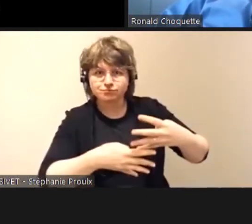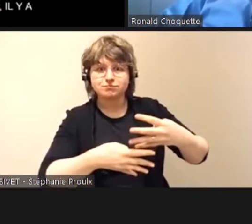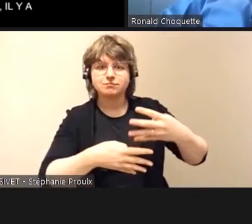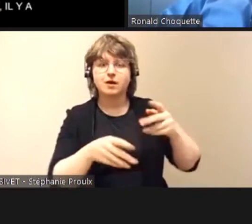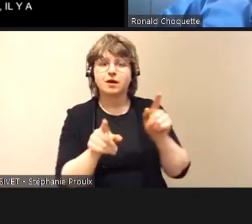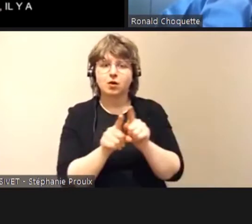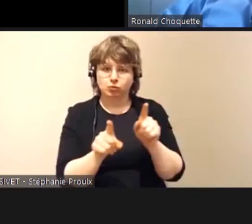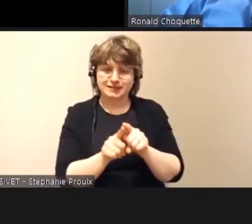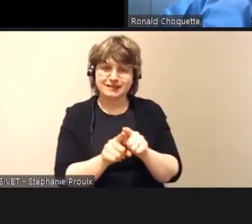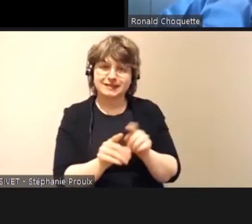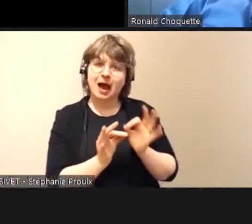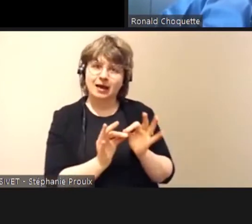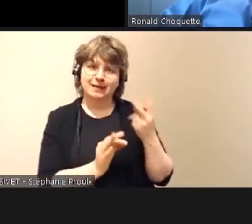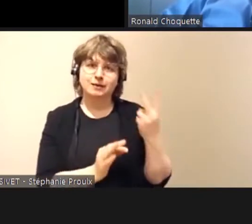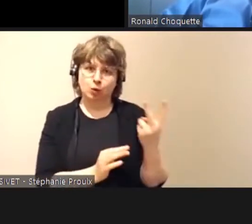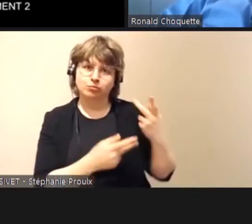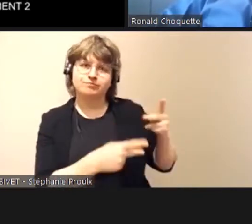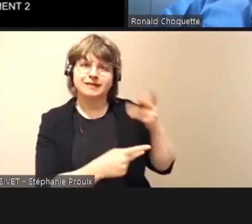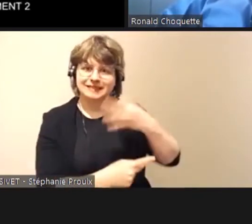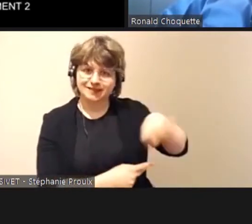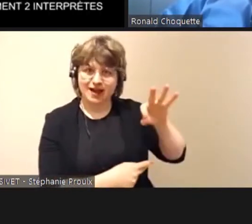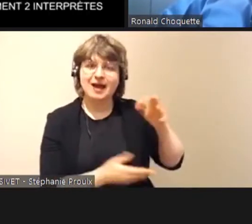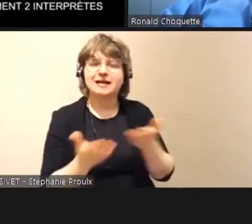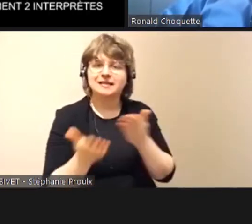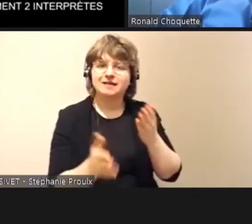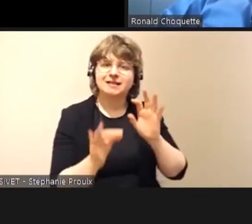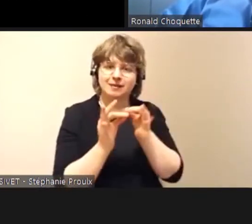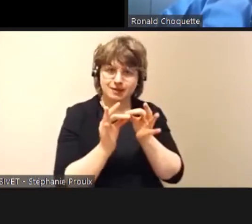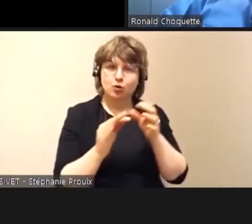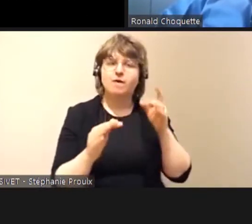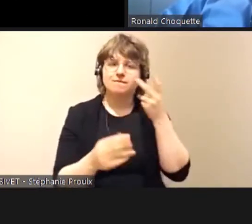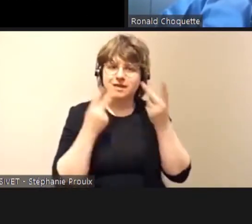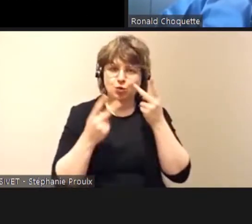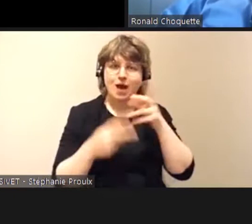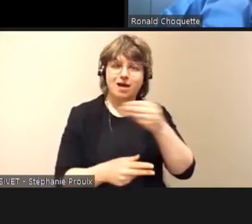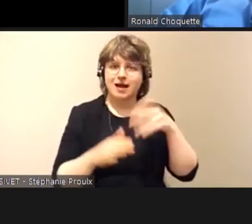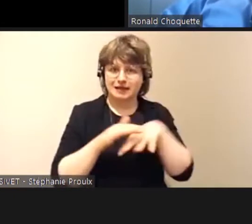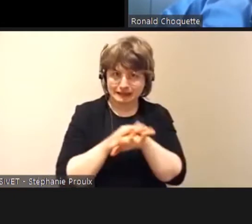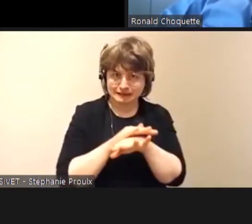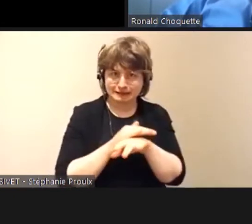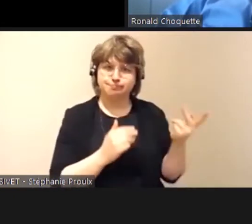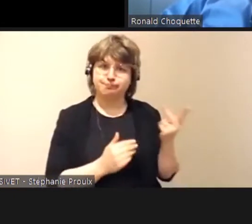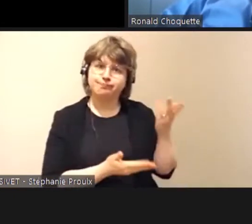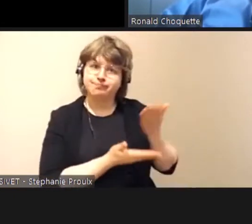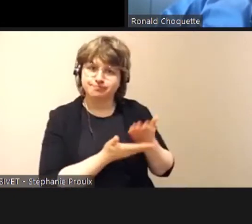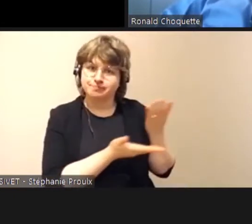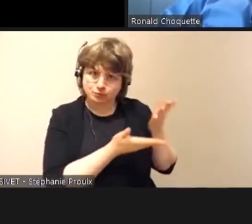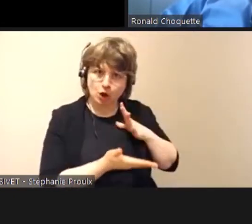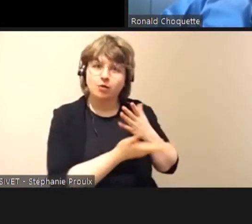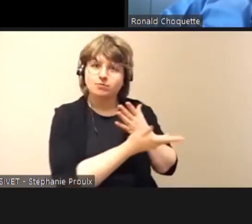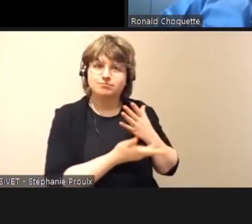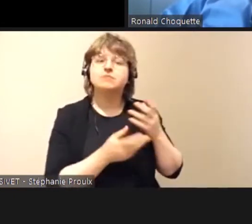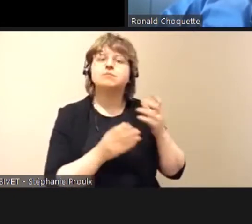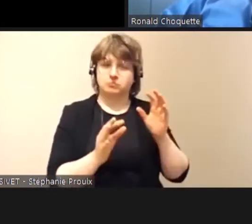avons également 2 interprètes du CIVET, le service d'interprétation visuelle et tactile, qui vont interpréter